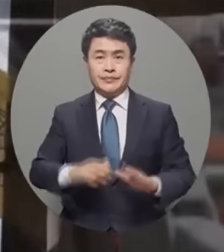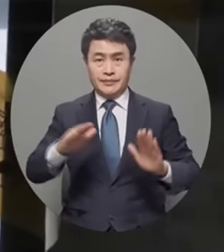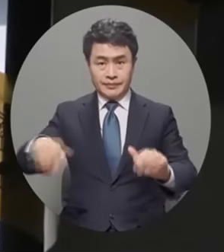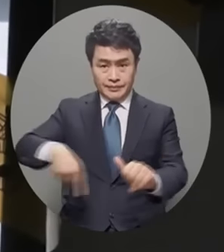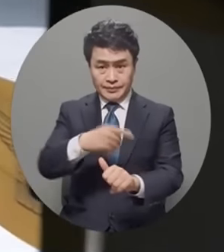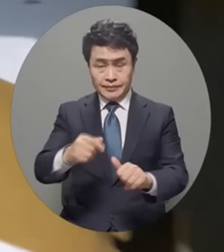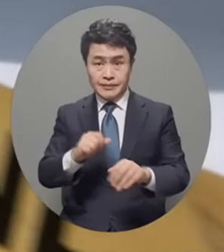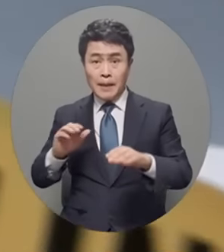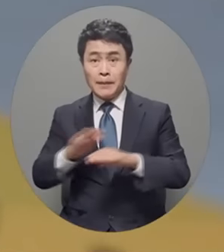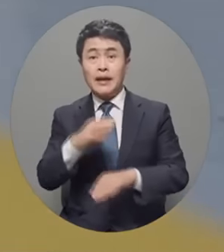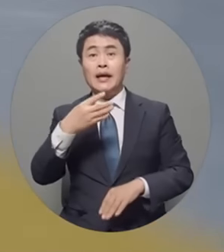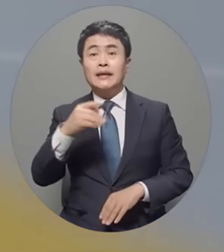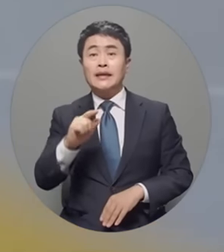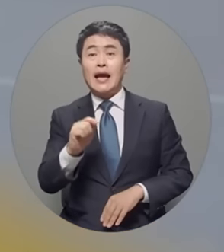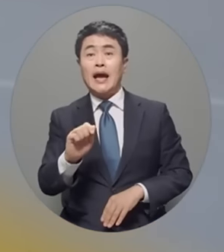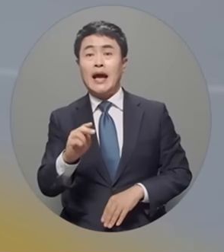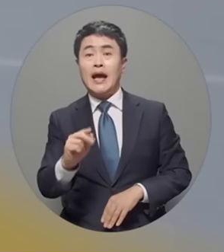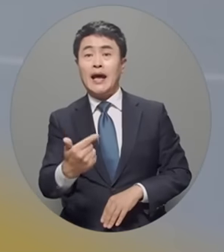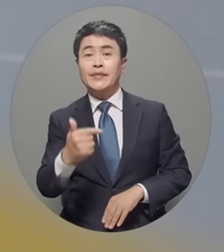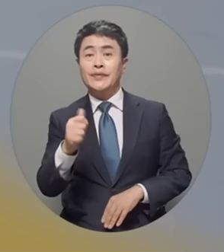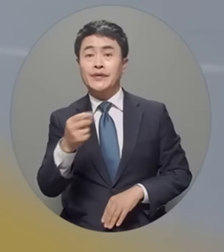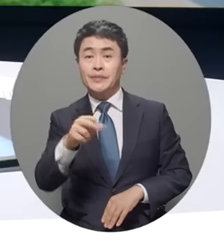파주 탄현면에서 MBC 뉴스 이진입니다.